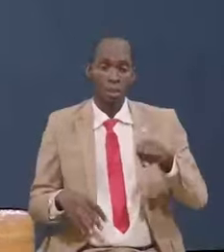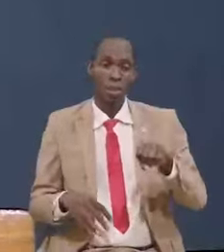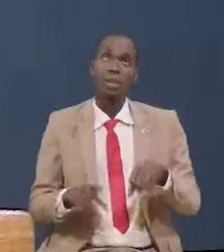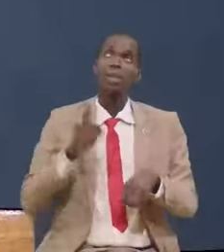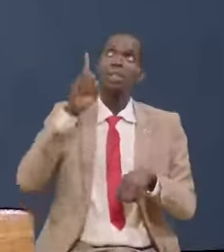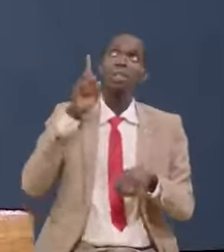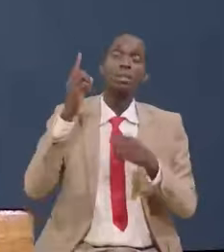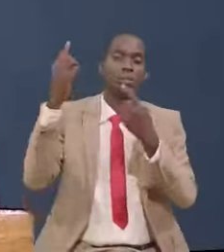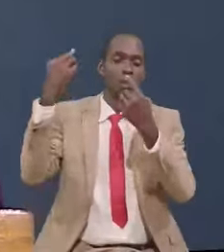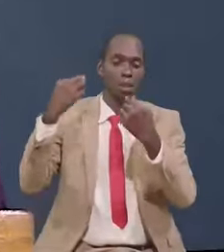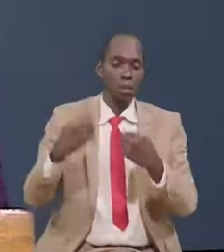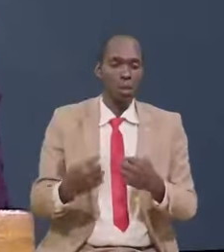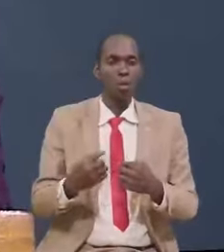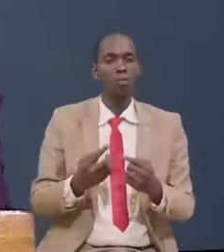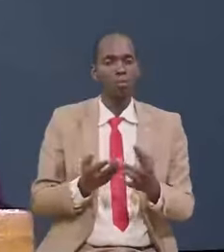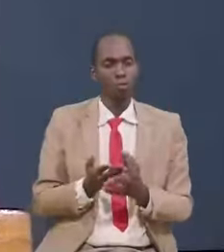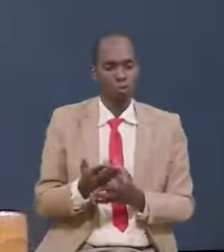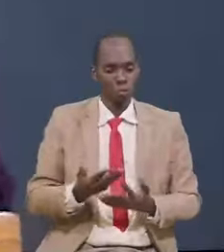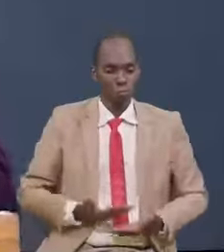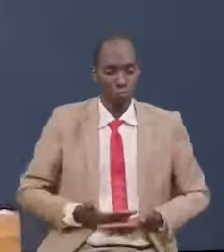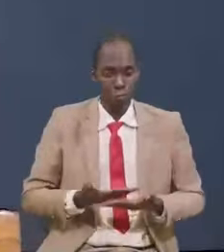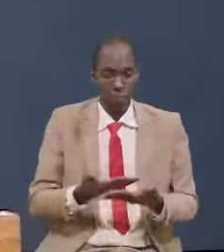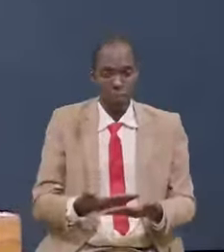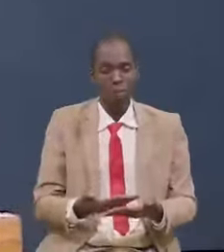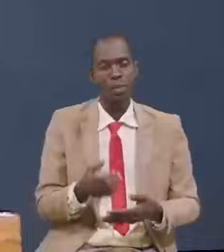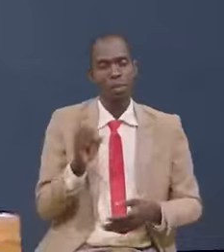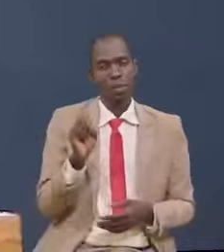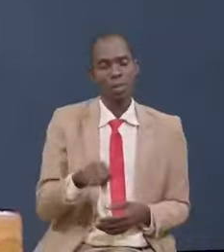il est venu par la naissance, c'est vrai.